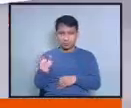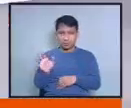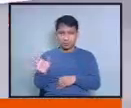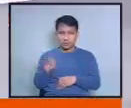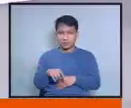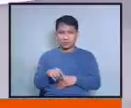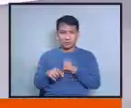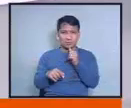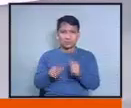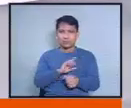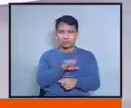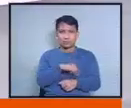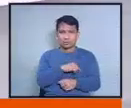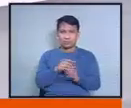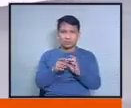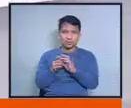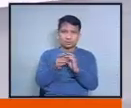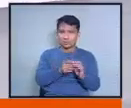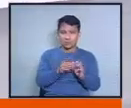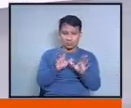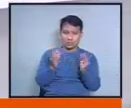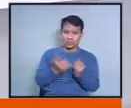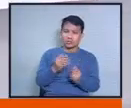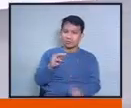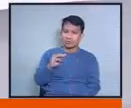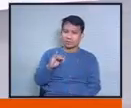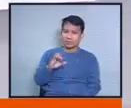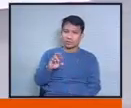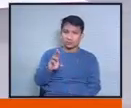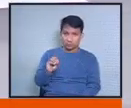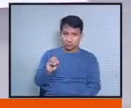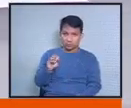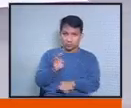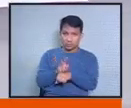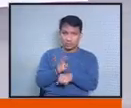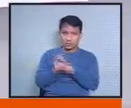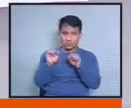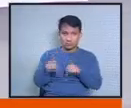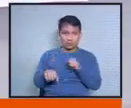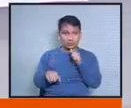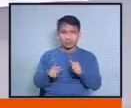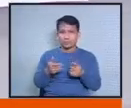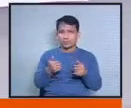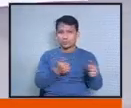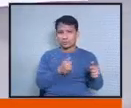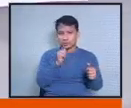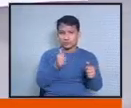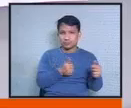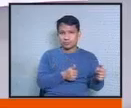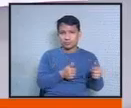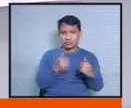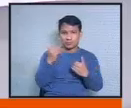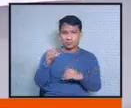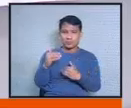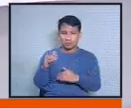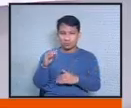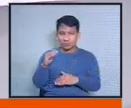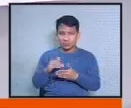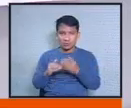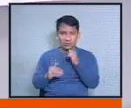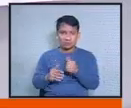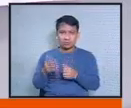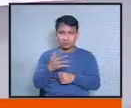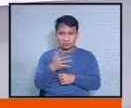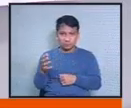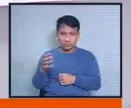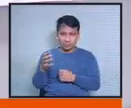na qualified sa barangay micro-business kasi pag barangay micro-business, pwede silang hindi to sumunod sa minimum wage, pero 500